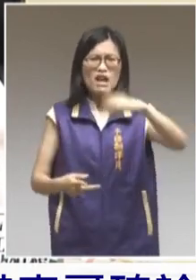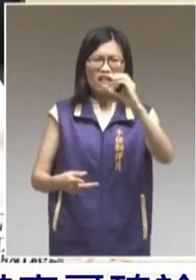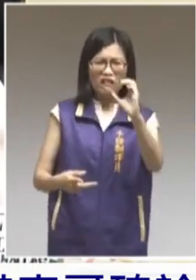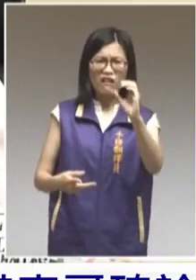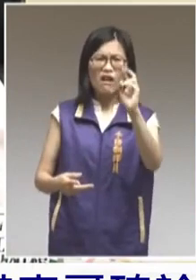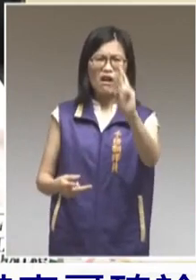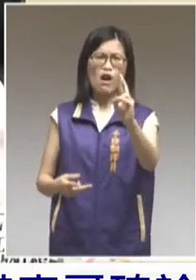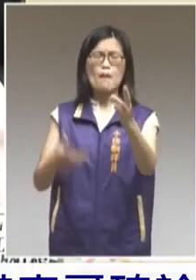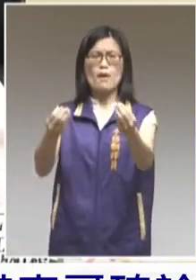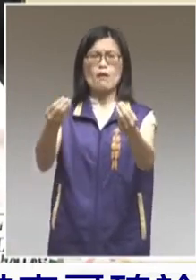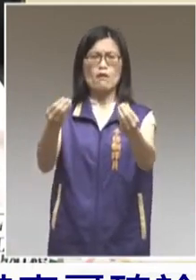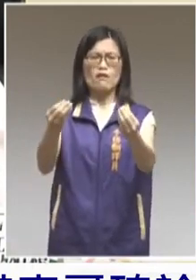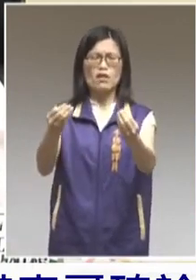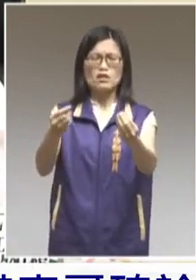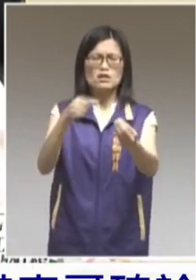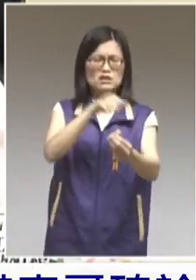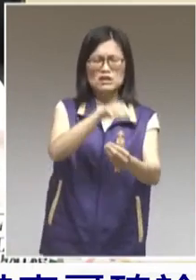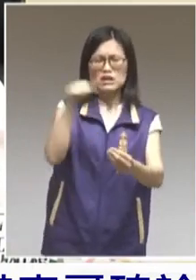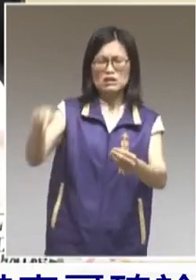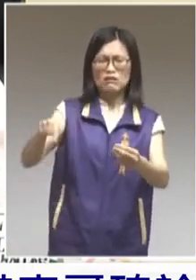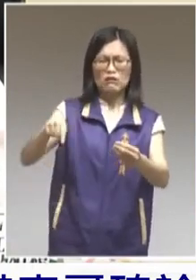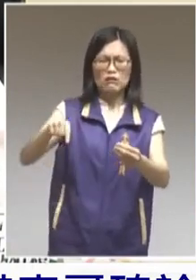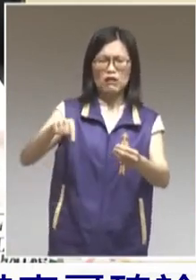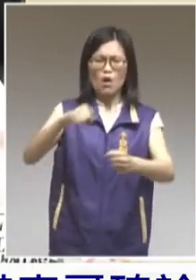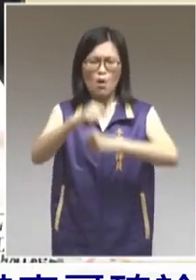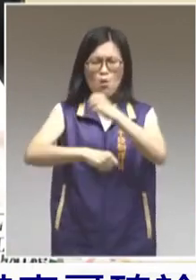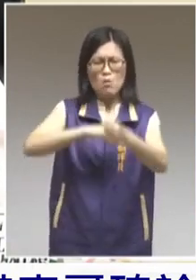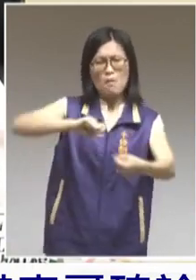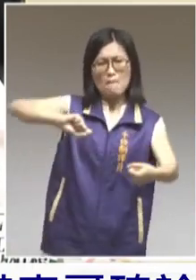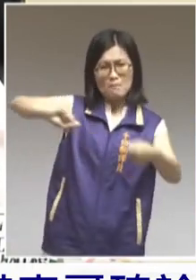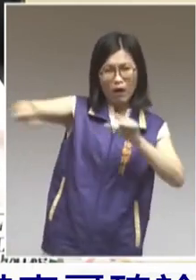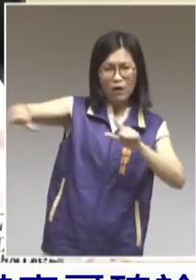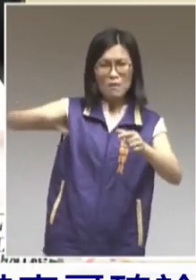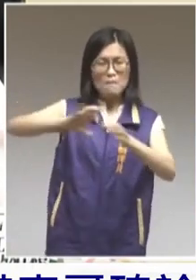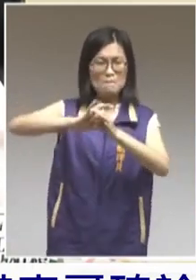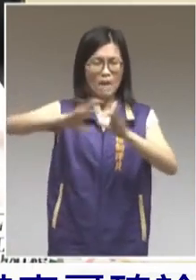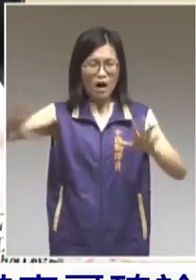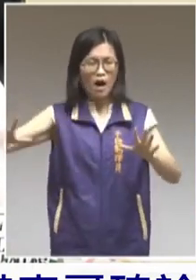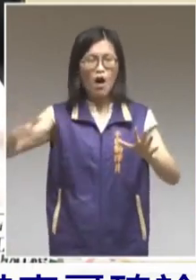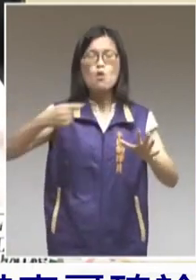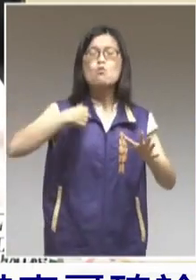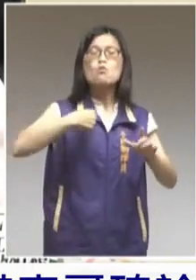的一个行为，所以不同两个事件，卫生局这边一定